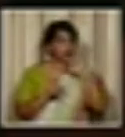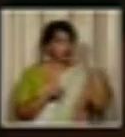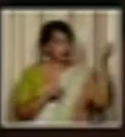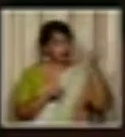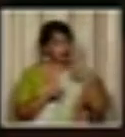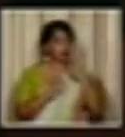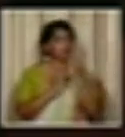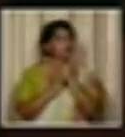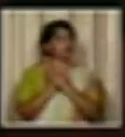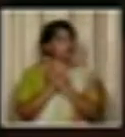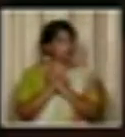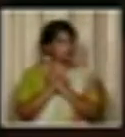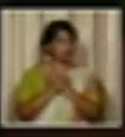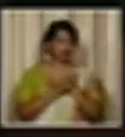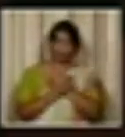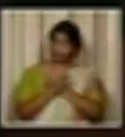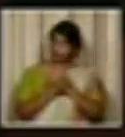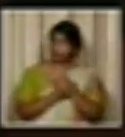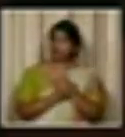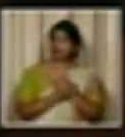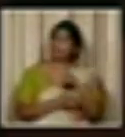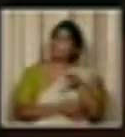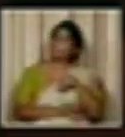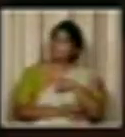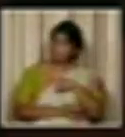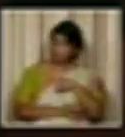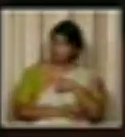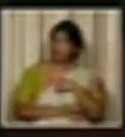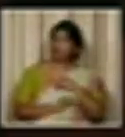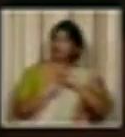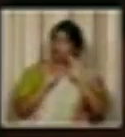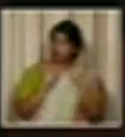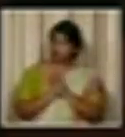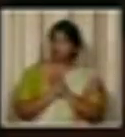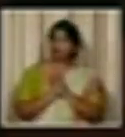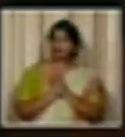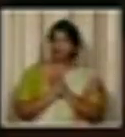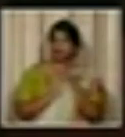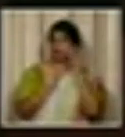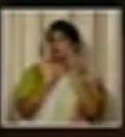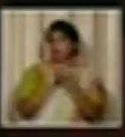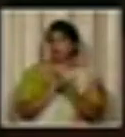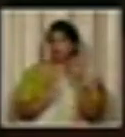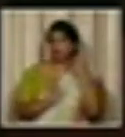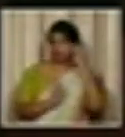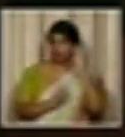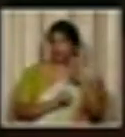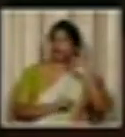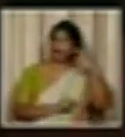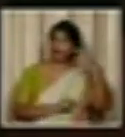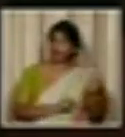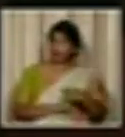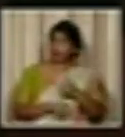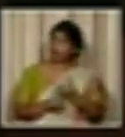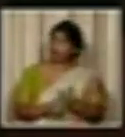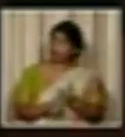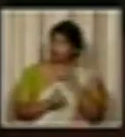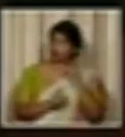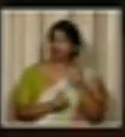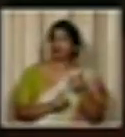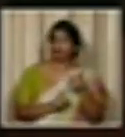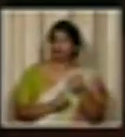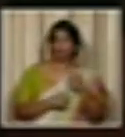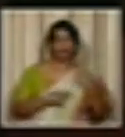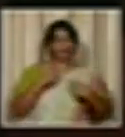ශ්‍රේෂ්ඨාධිකරණයේ ලබා දීලා තියෙන සියලුම සංශෝධනවල පිළිගන්නෝ ඒ සංශෝධන අපි ඉදිරිපත් කරන්න බලාපොරොත්තු වෙන නිසා හෙට දවසේ නියමිත ආකාරයට